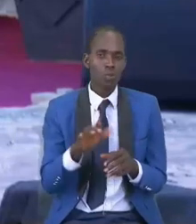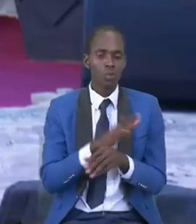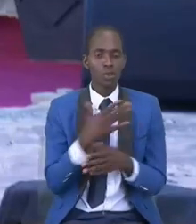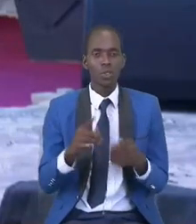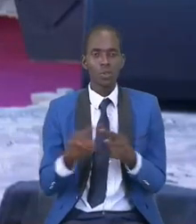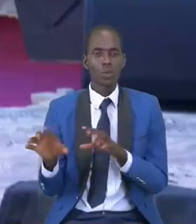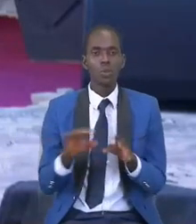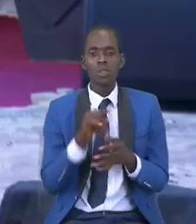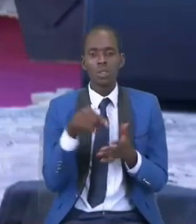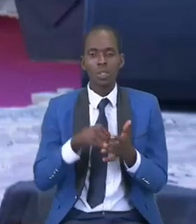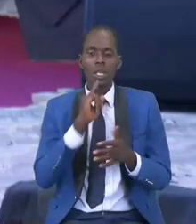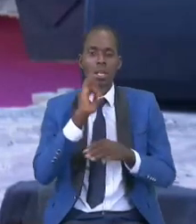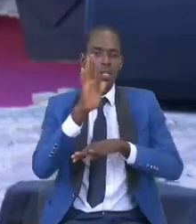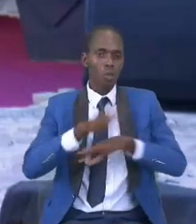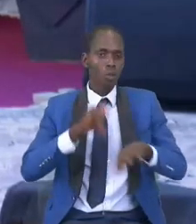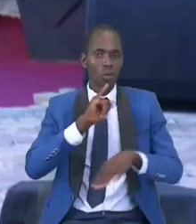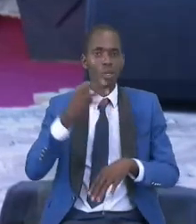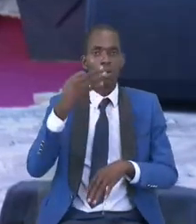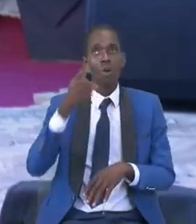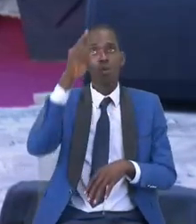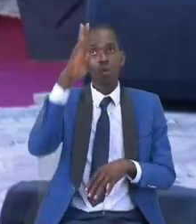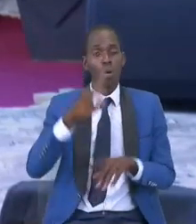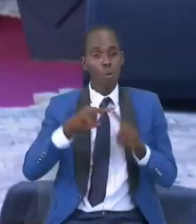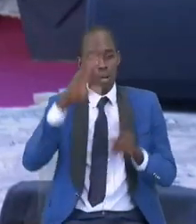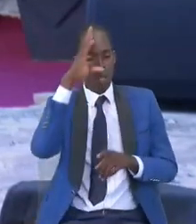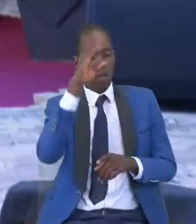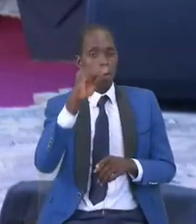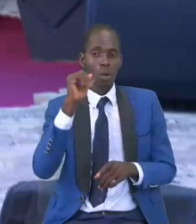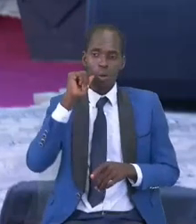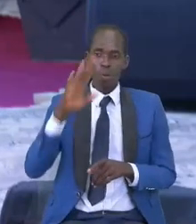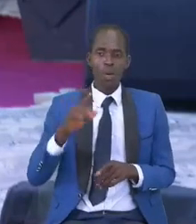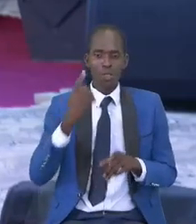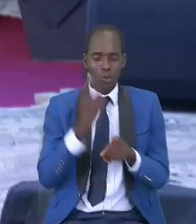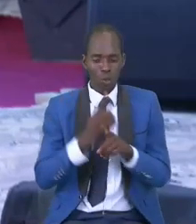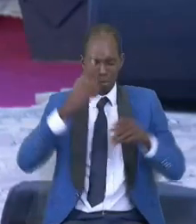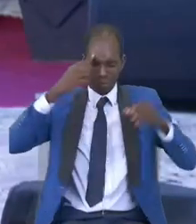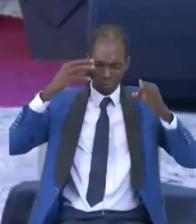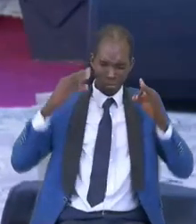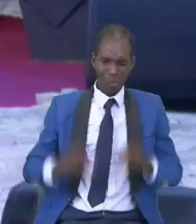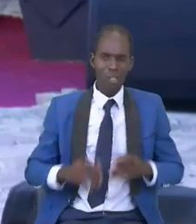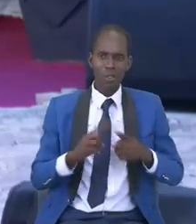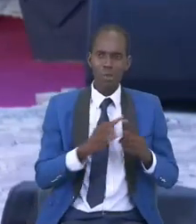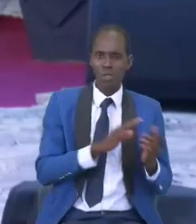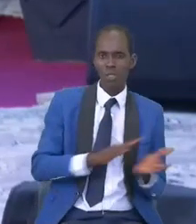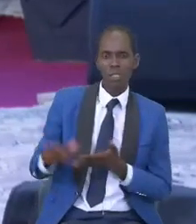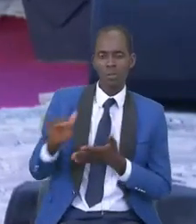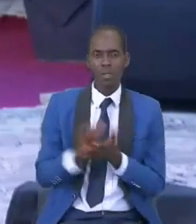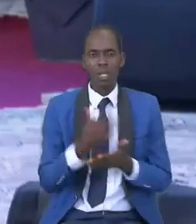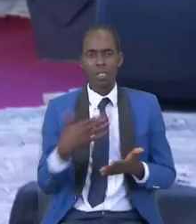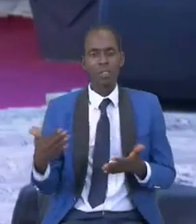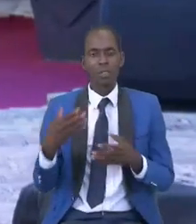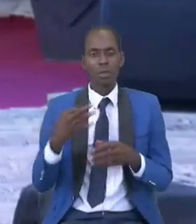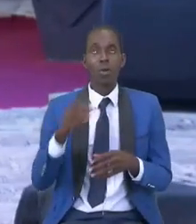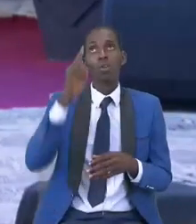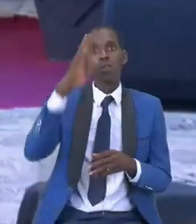chose à faire, que c'est l'appel de Dieu pour lui. Il ou elle délibérément laisse cette volonté de